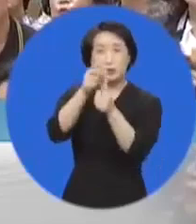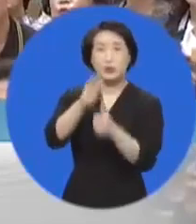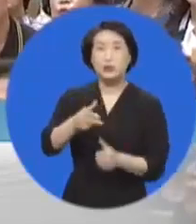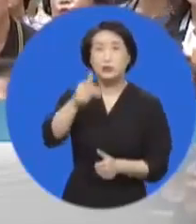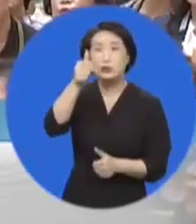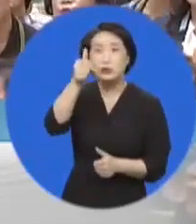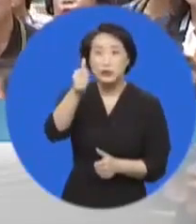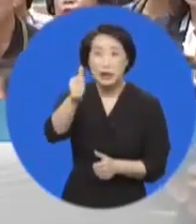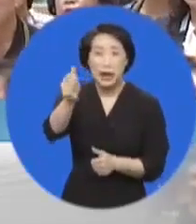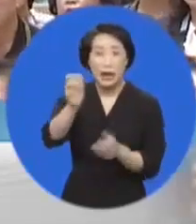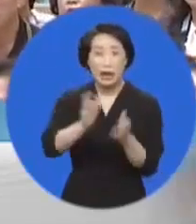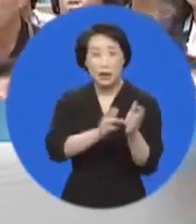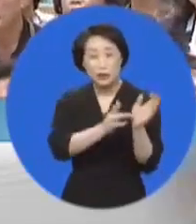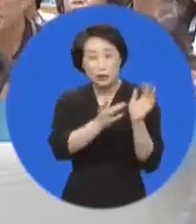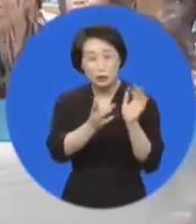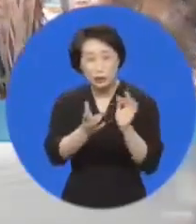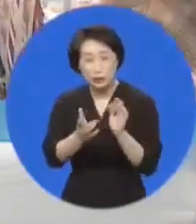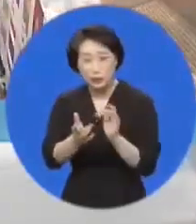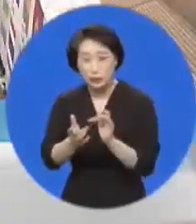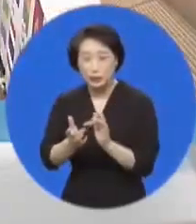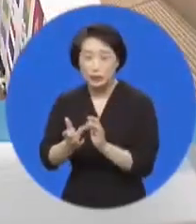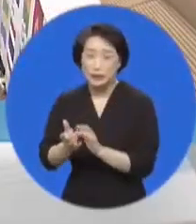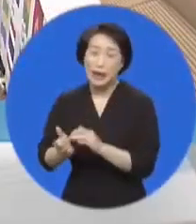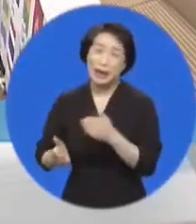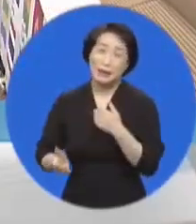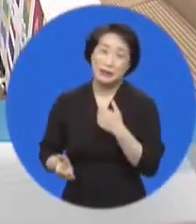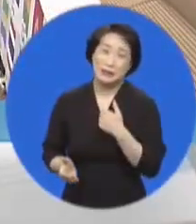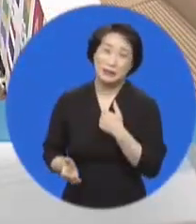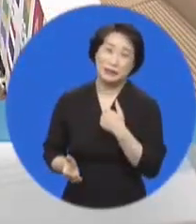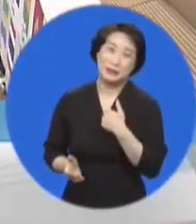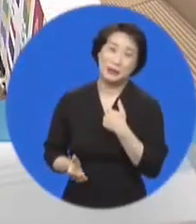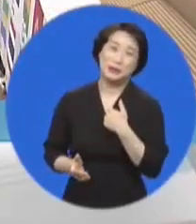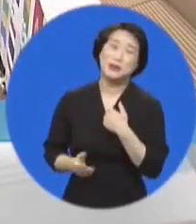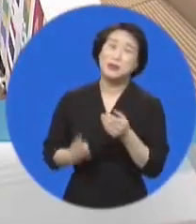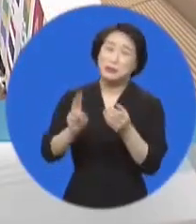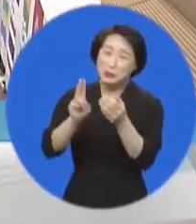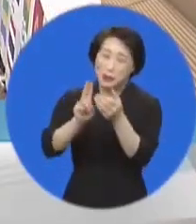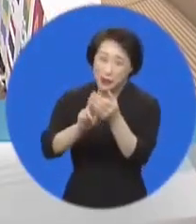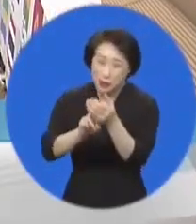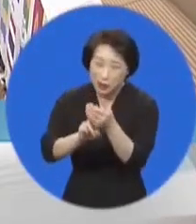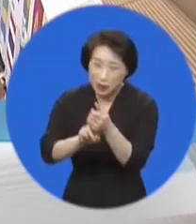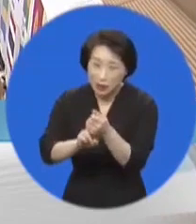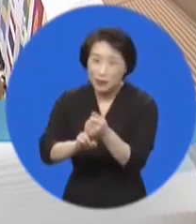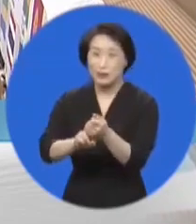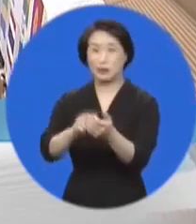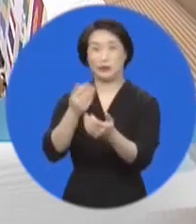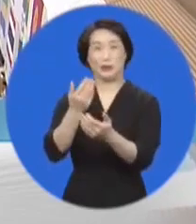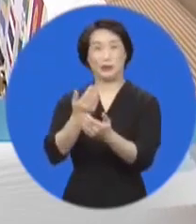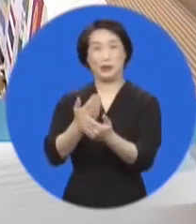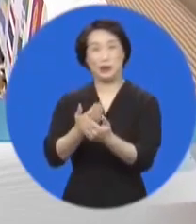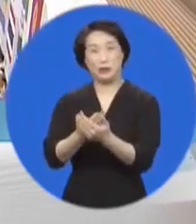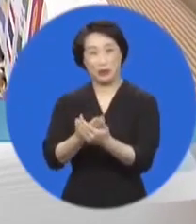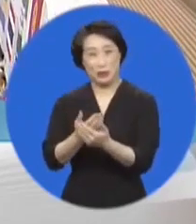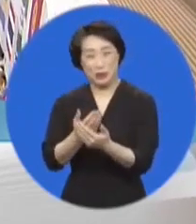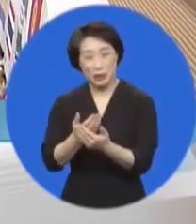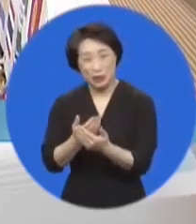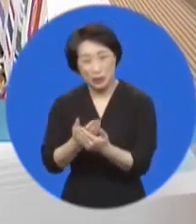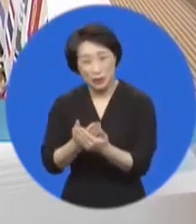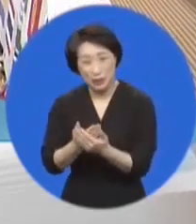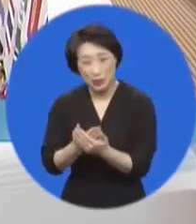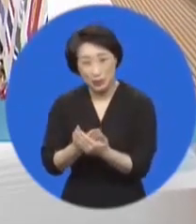반석 구주 예수 나를 숨겨